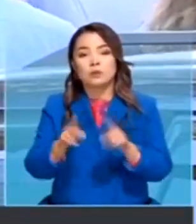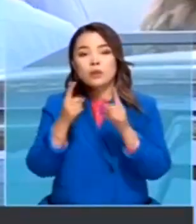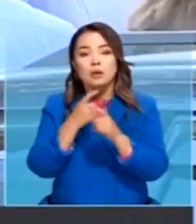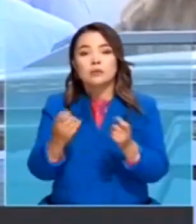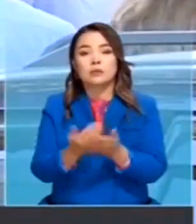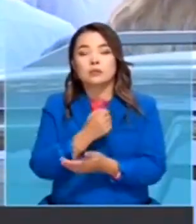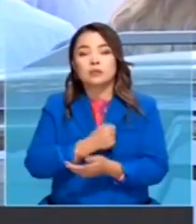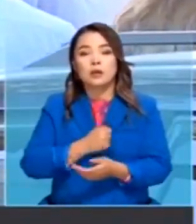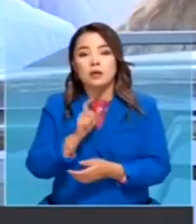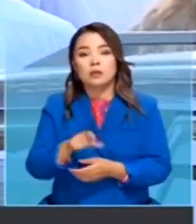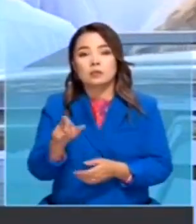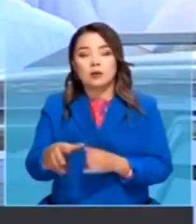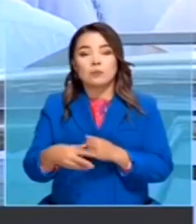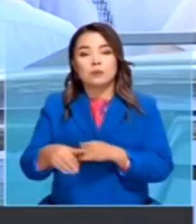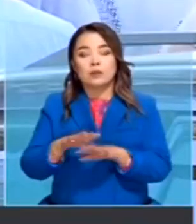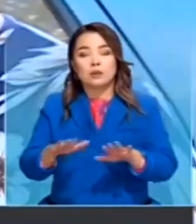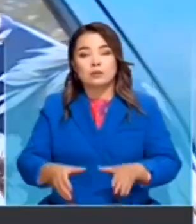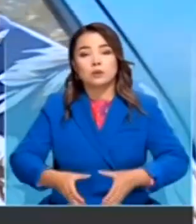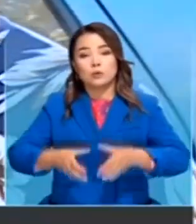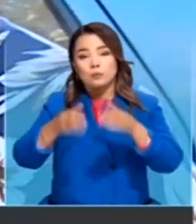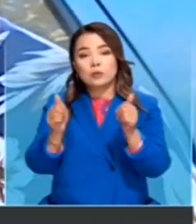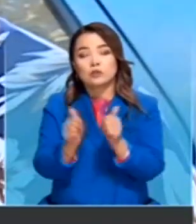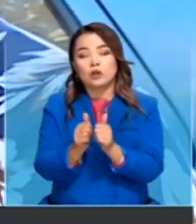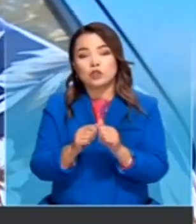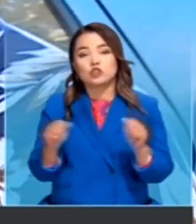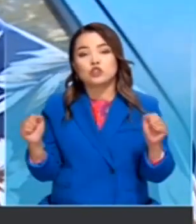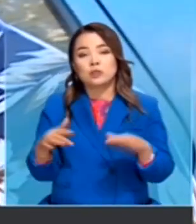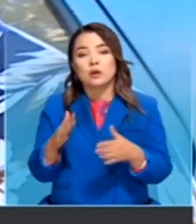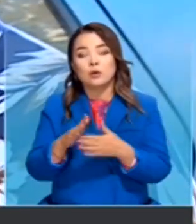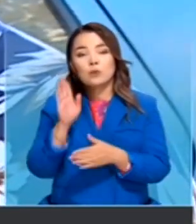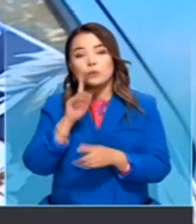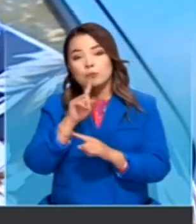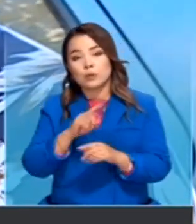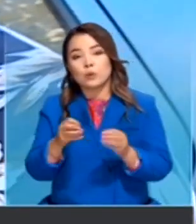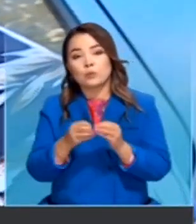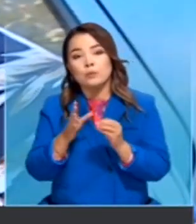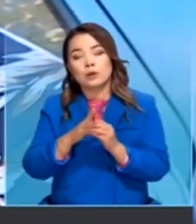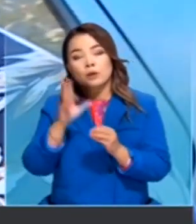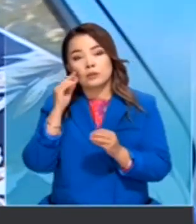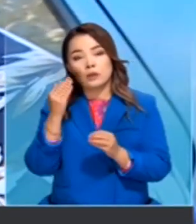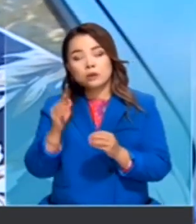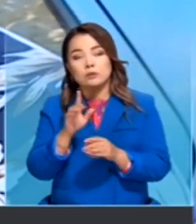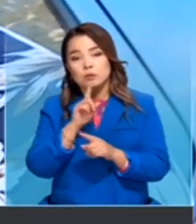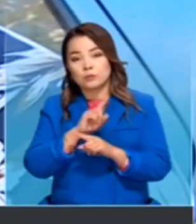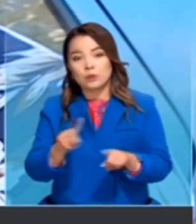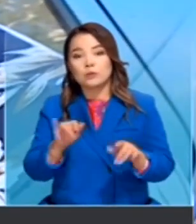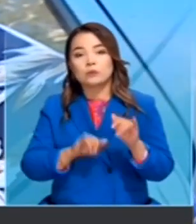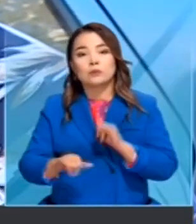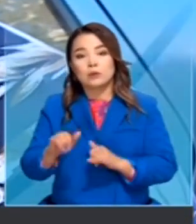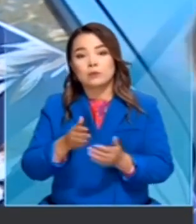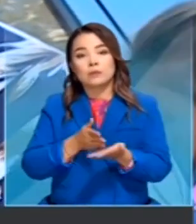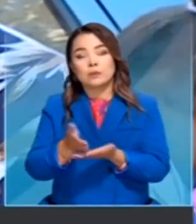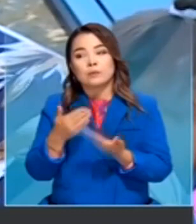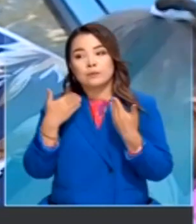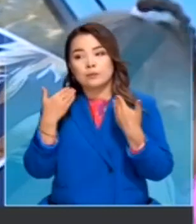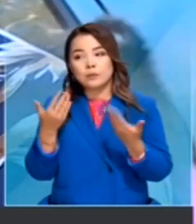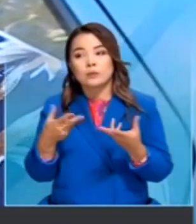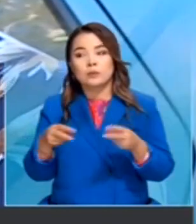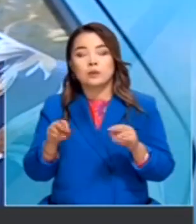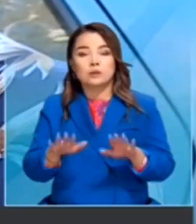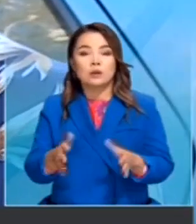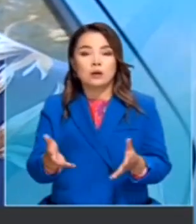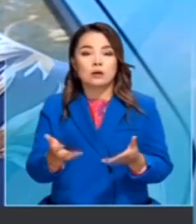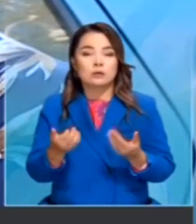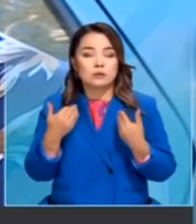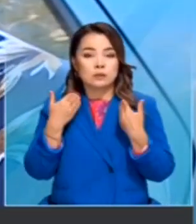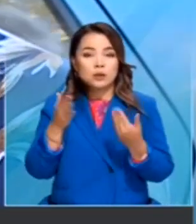естіген наразы жұрт мұнара маңына жиналды. Су жоқ, болмайды деп 15-нен бастап деп. Қайда барамыз, қайдан аламыз? Су алатында жер